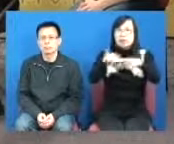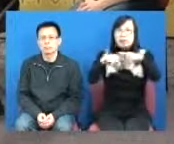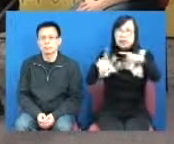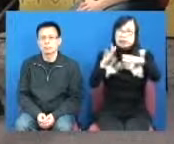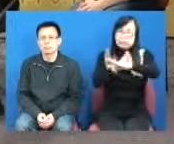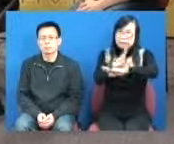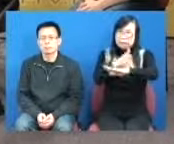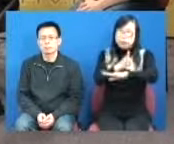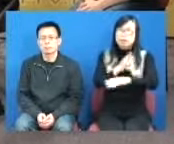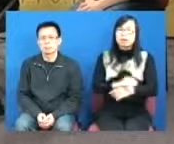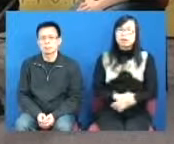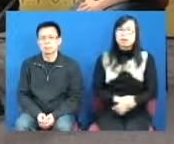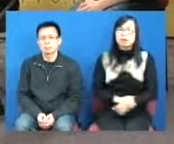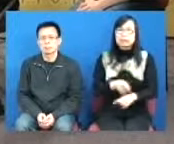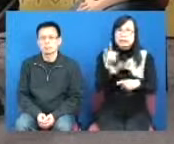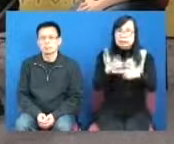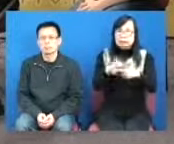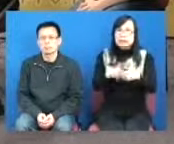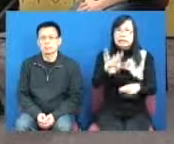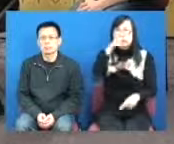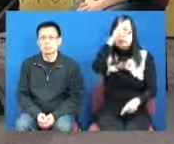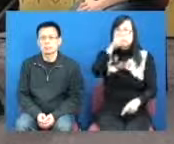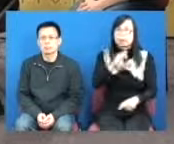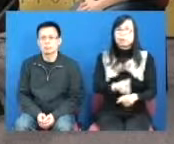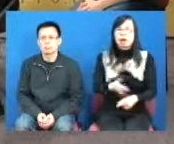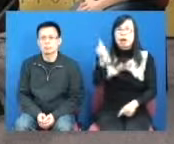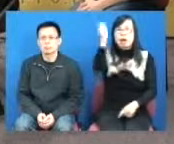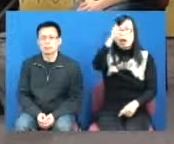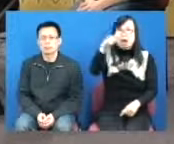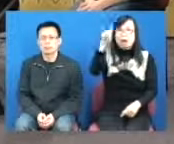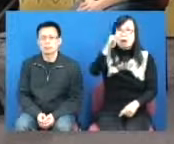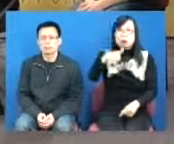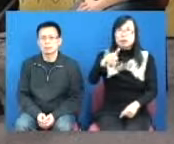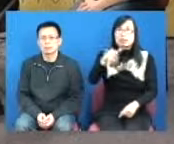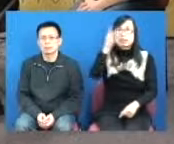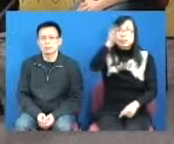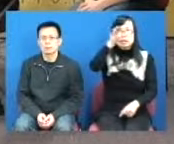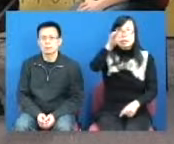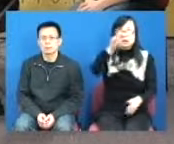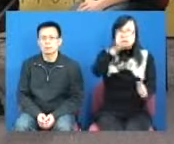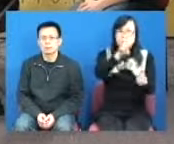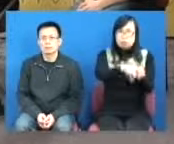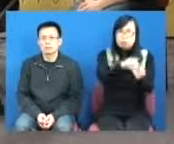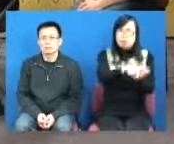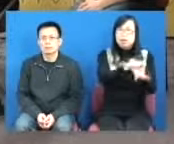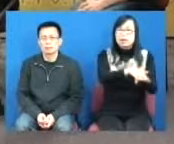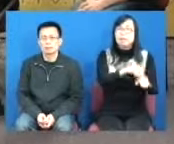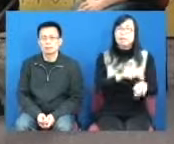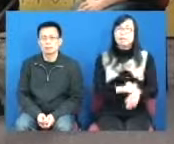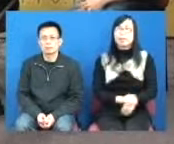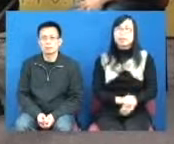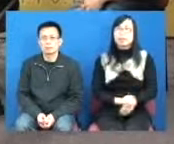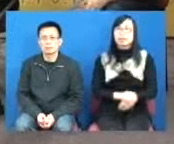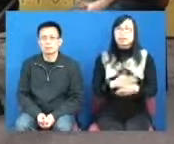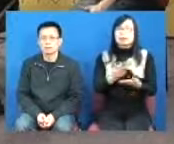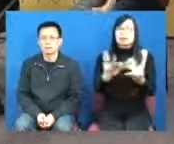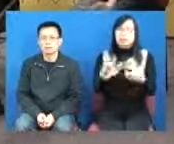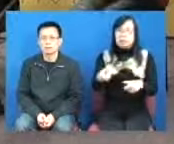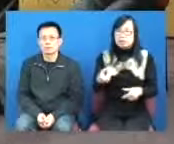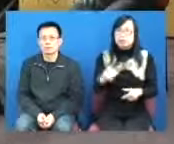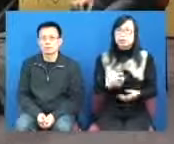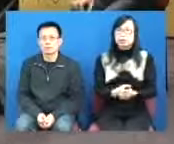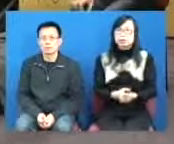會因為事實上你想想政府六千億的財政儲備根本你那些錢而且